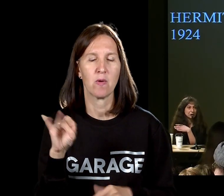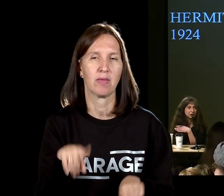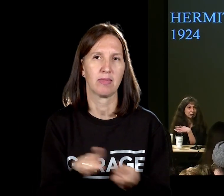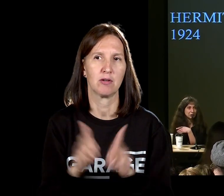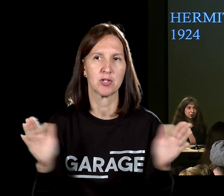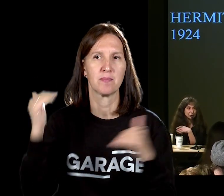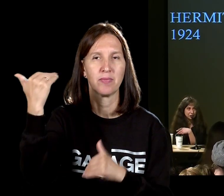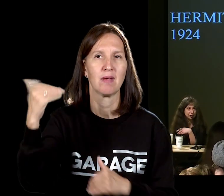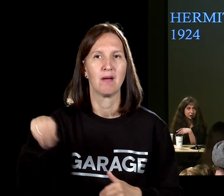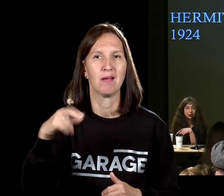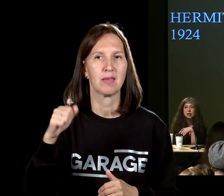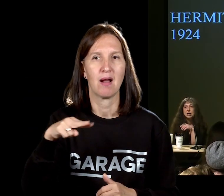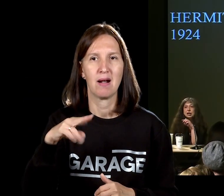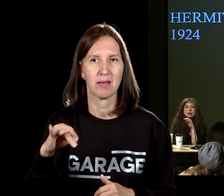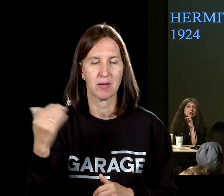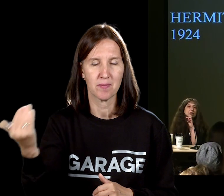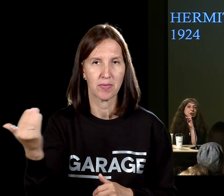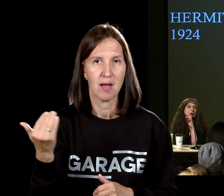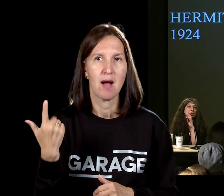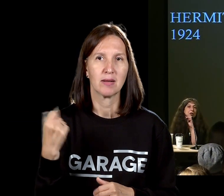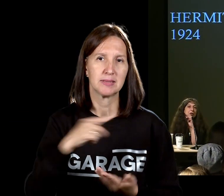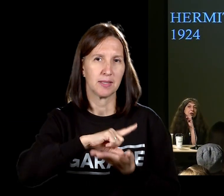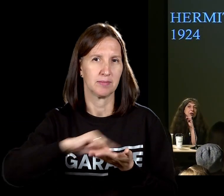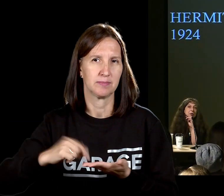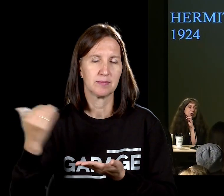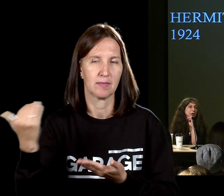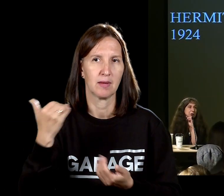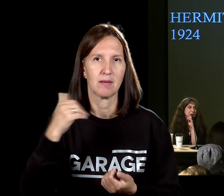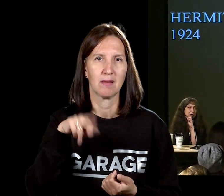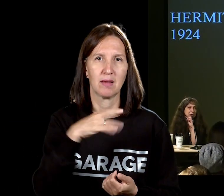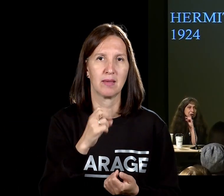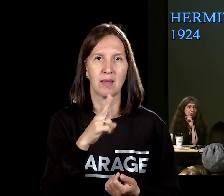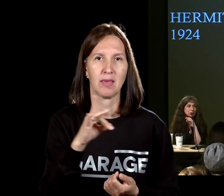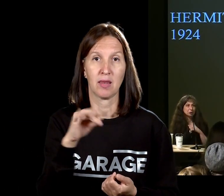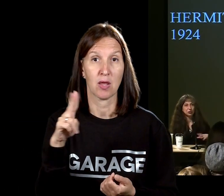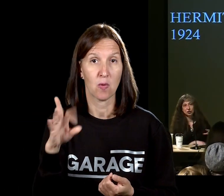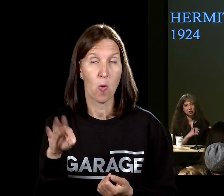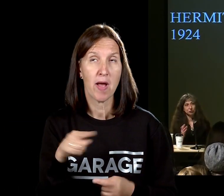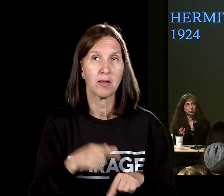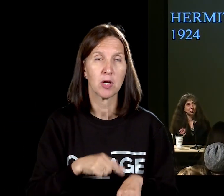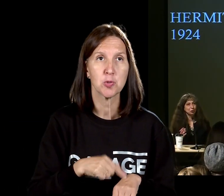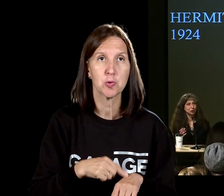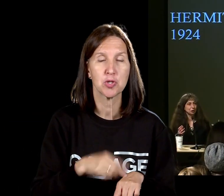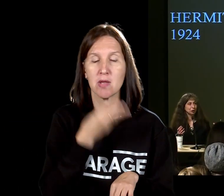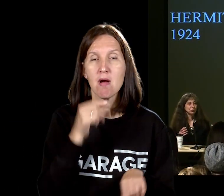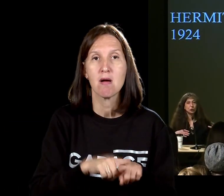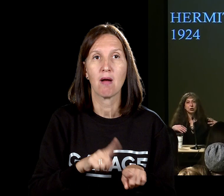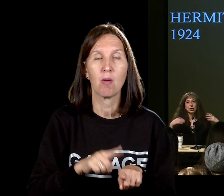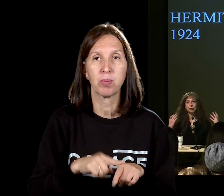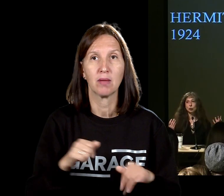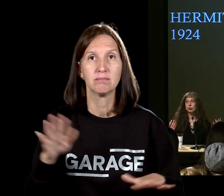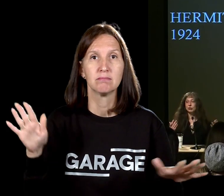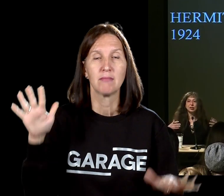Сальватора Дали, там, где Дали продолжает Декирика, это скорее ощущение некой подвешенности, да, что это как бы некая невесомость, в которой